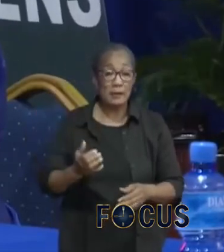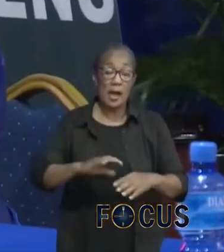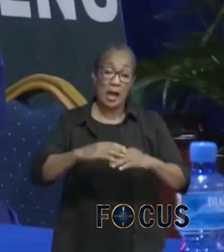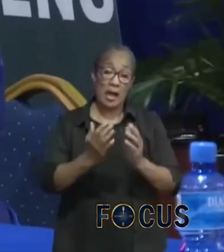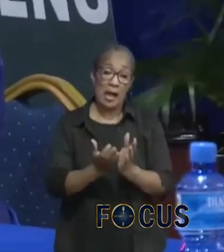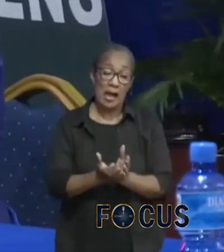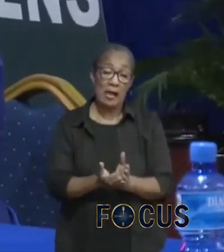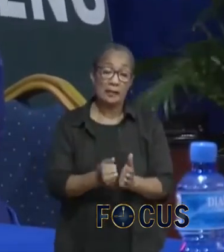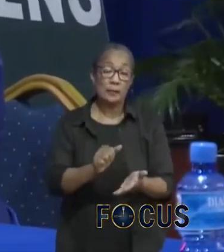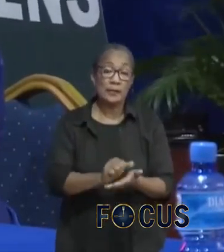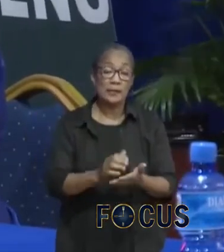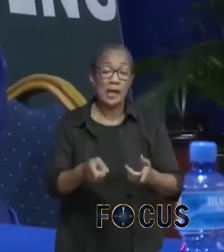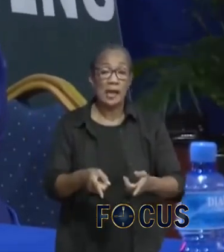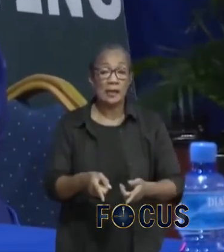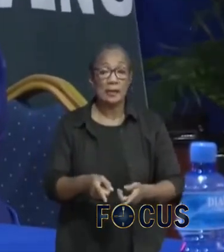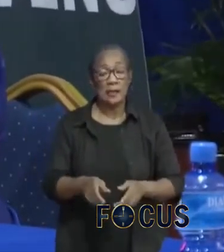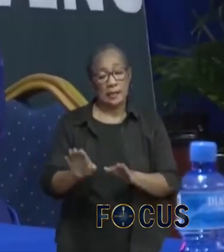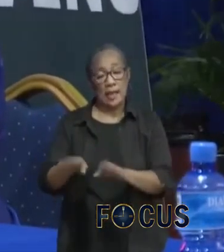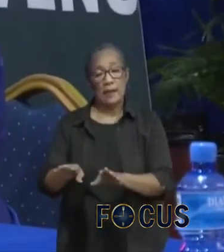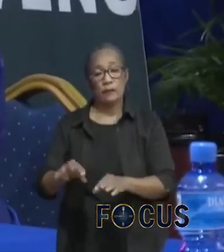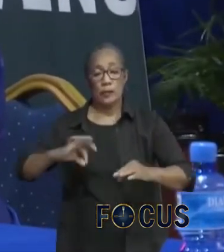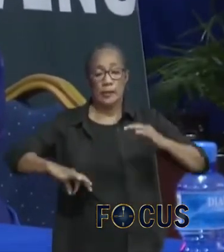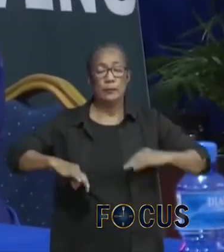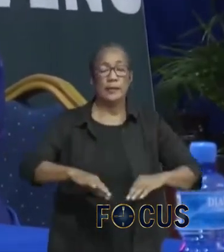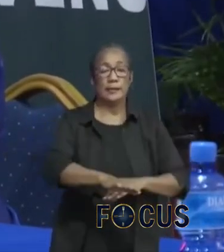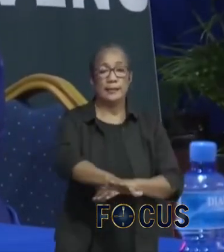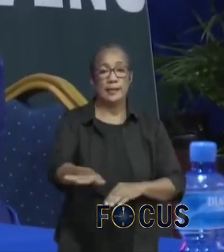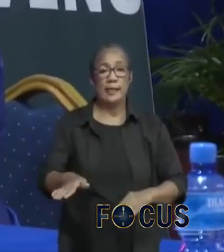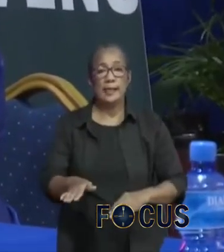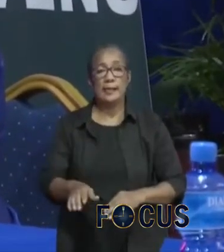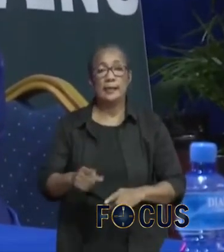zaken, die ik dan laat voor het ministerie en de